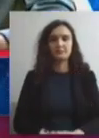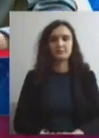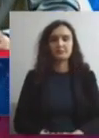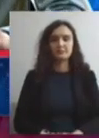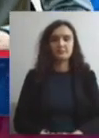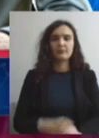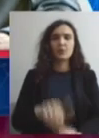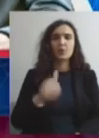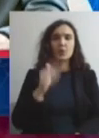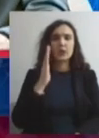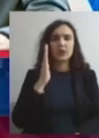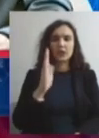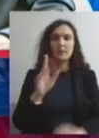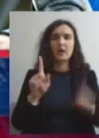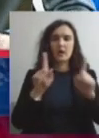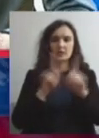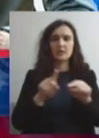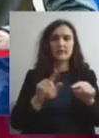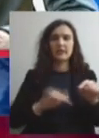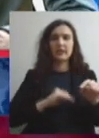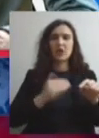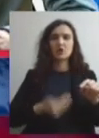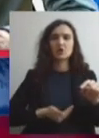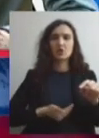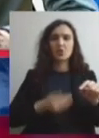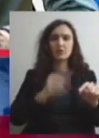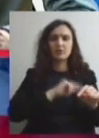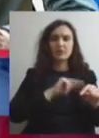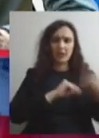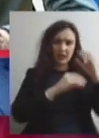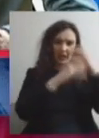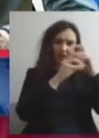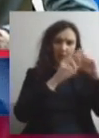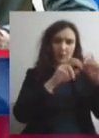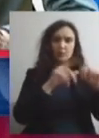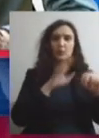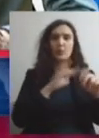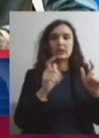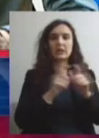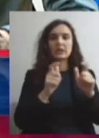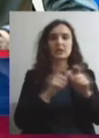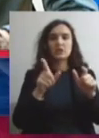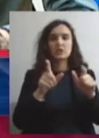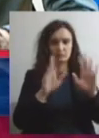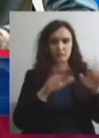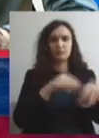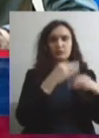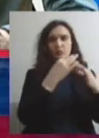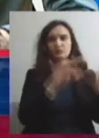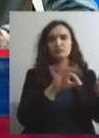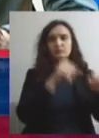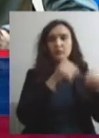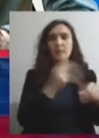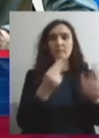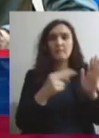როგორ მოხდება ასევე კერძო ლაბორატორიებში, რომლებსაც ცოტა ხნის წინ მიეცით ტესტირების ჩატარების უფლება, ფასების კონტროლი როგორ მოხდება